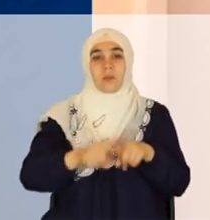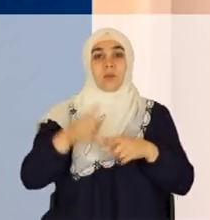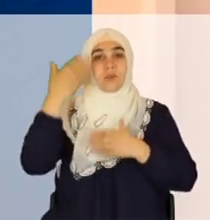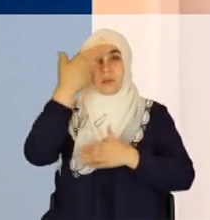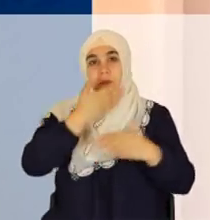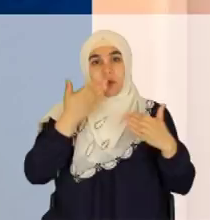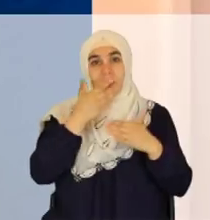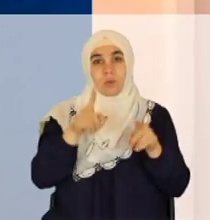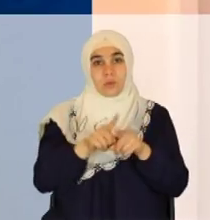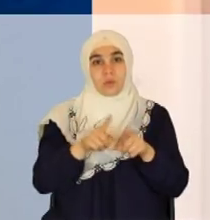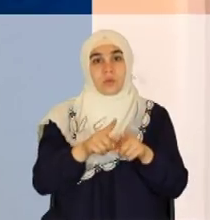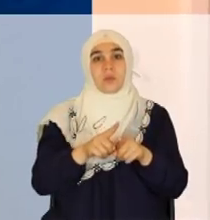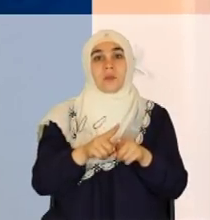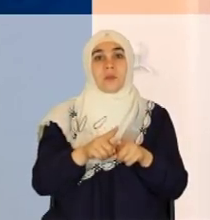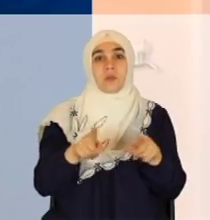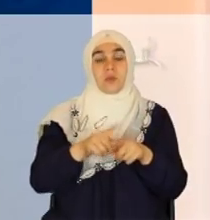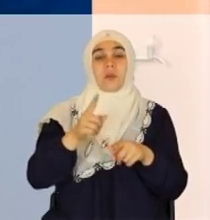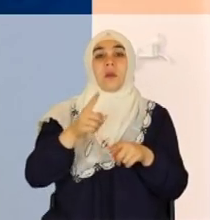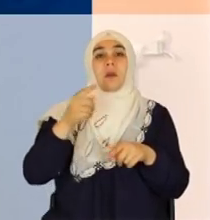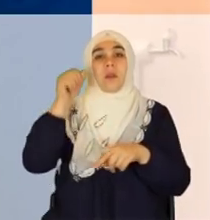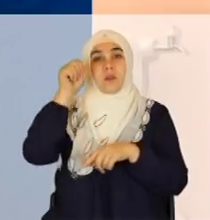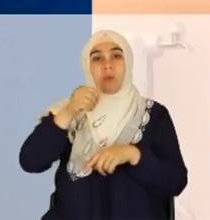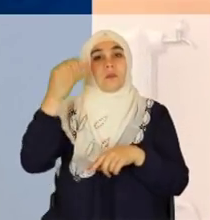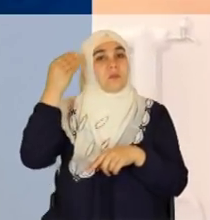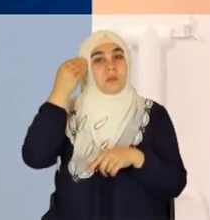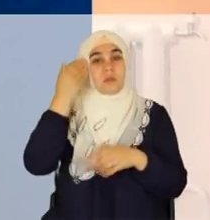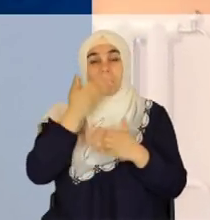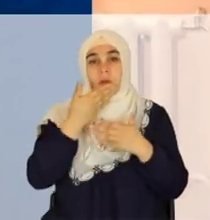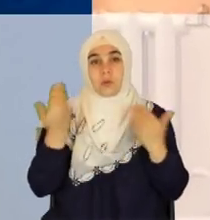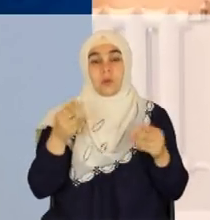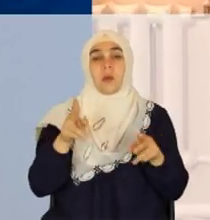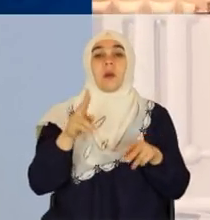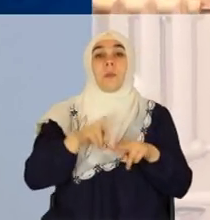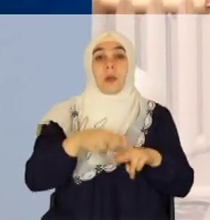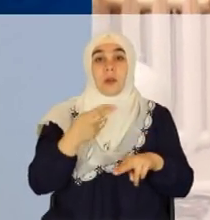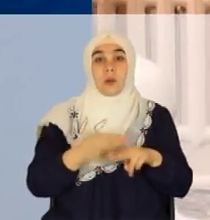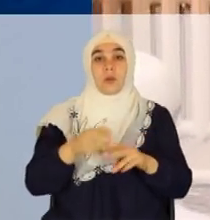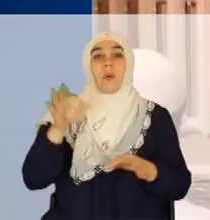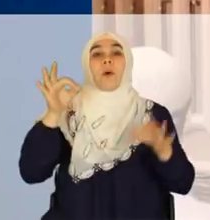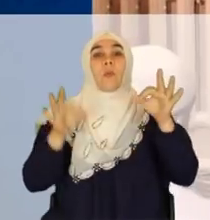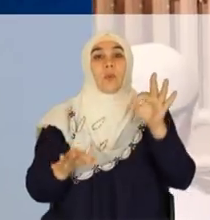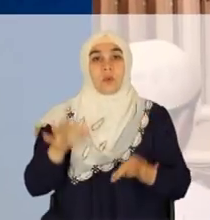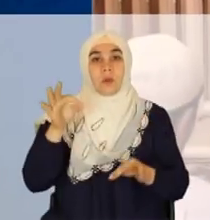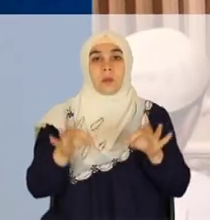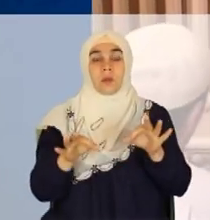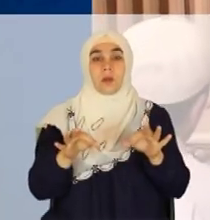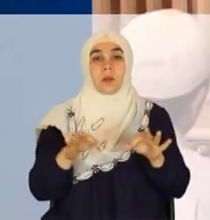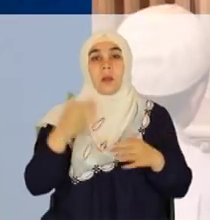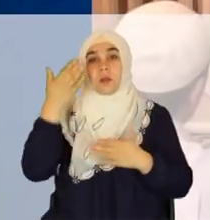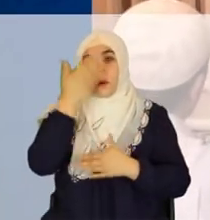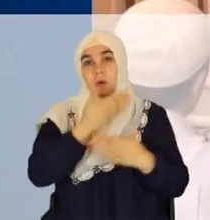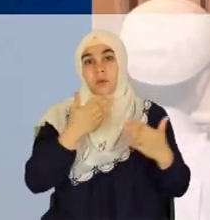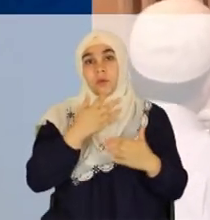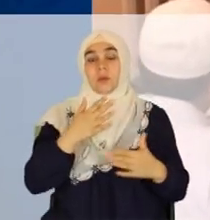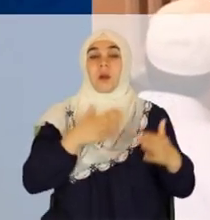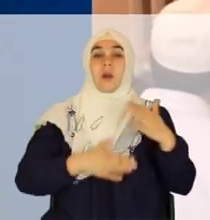kalmayı kırçılaydı da yani ibadetinin rahatı yok olur. Çünkü için muhtadır ravuştaki. Taharat